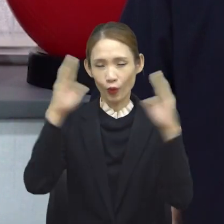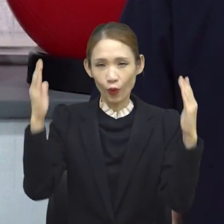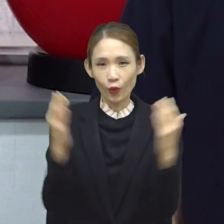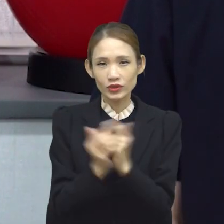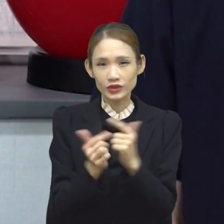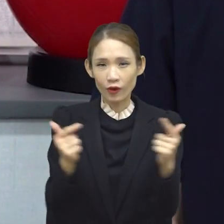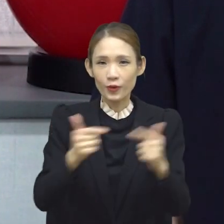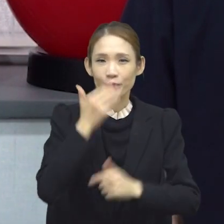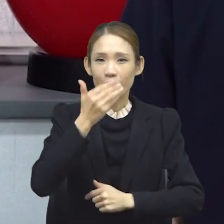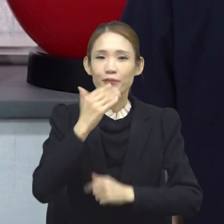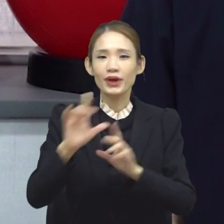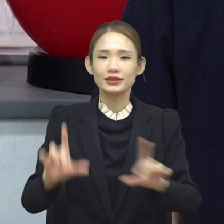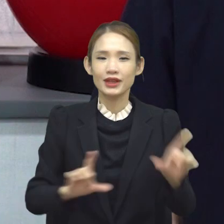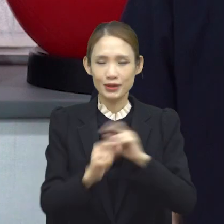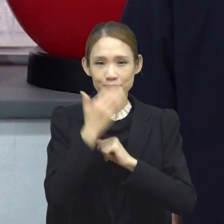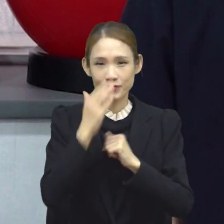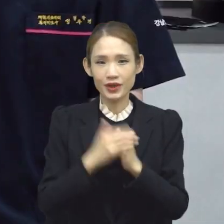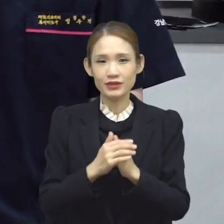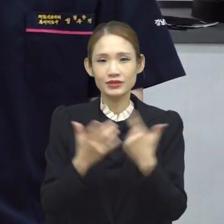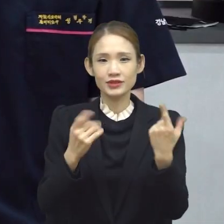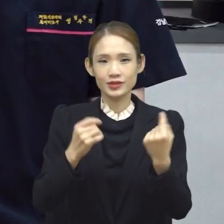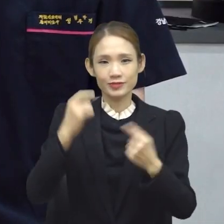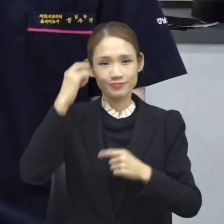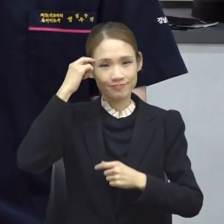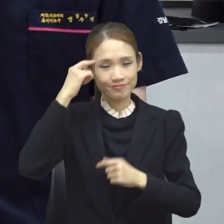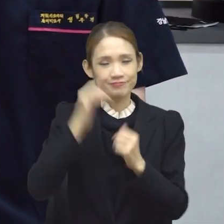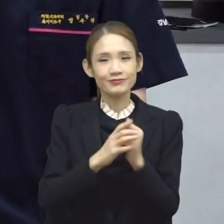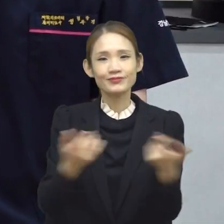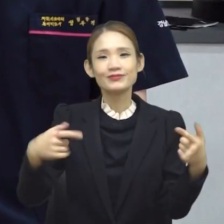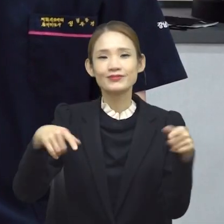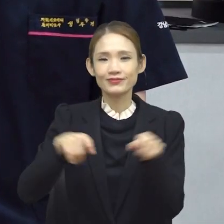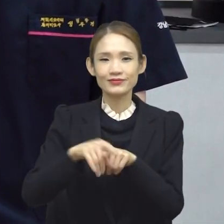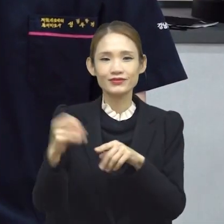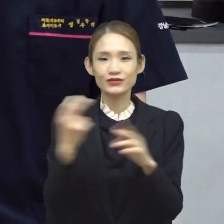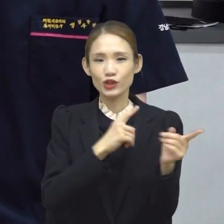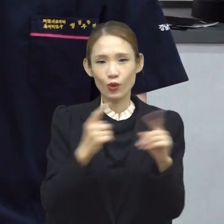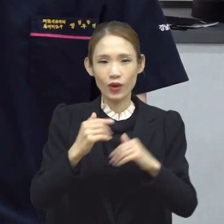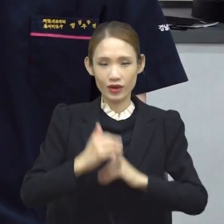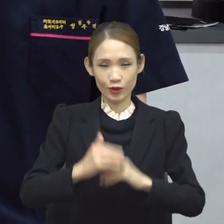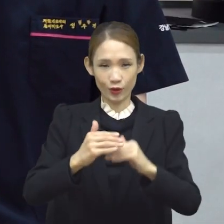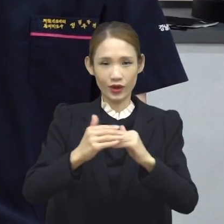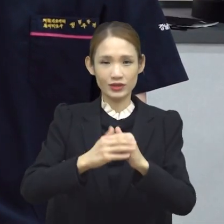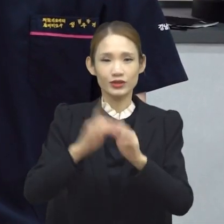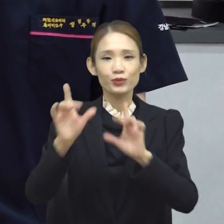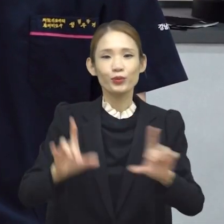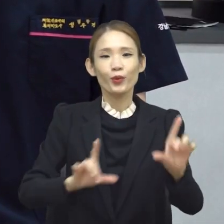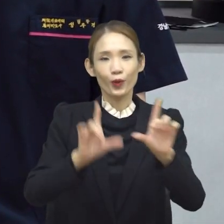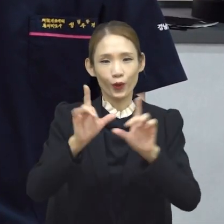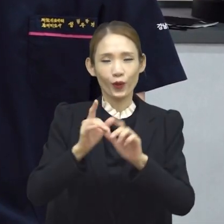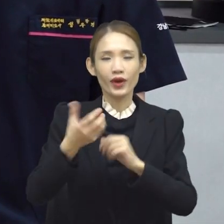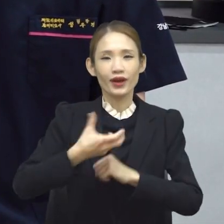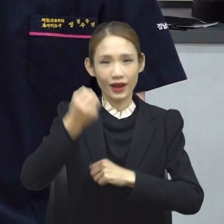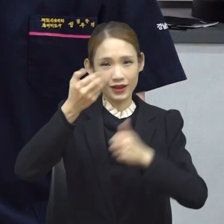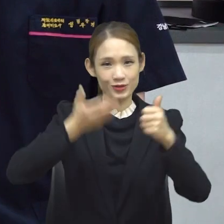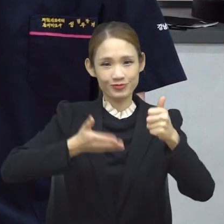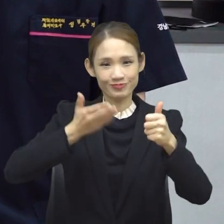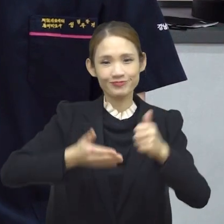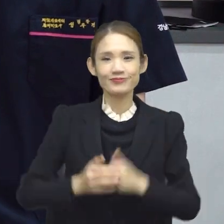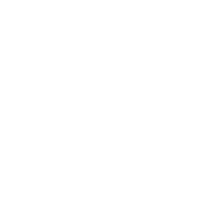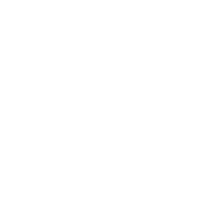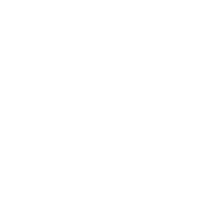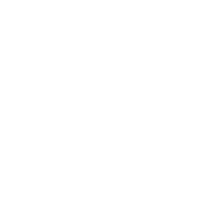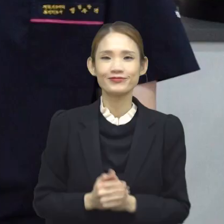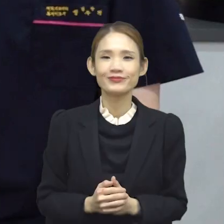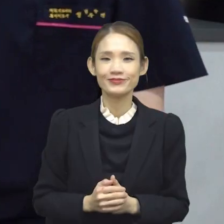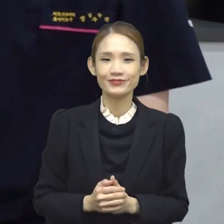가능한 어떤 삶이 좀 됐던 것 같아요. 그래서 그런 생각들로 함께 또 재활 과정을 보내봐 주시면 어떨까 하는 말씀을